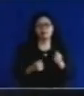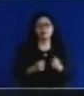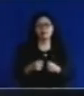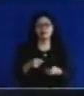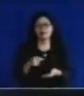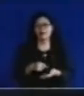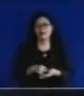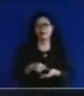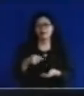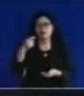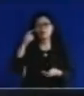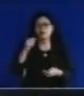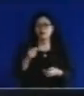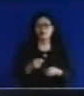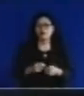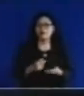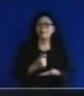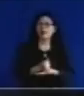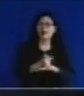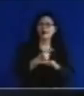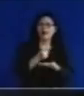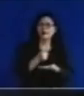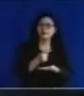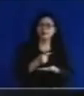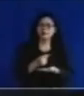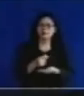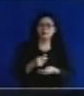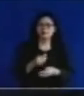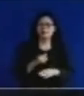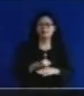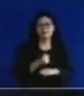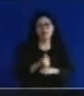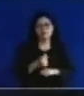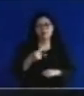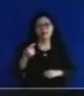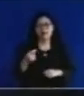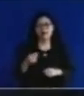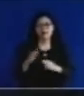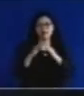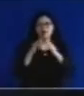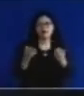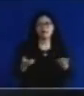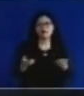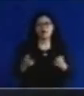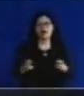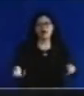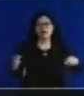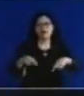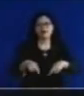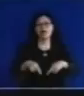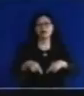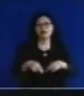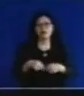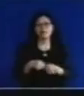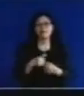adalah pemerintah yang melayani. Ya sekarang bisa bayangkan bagaimana rakyat menderita, jalan diperbaiki baru beberapa